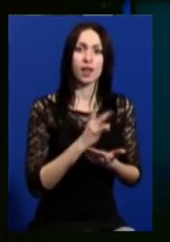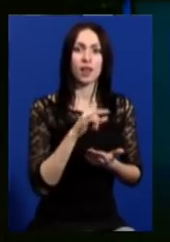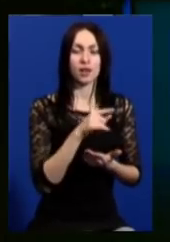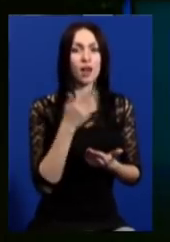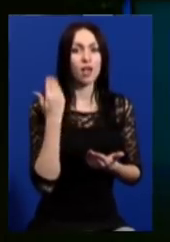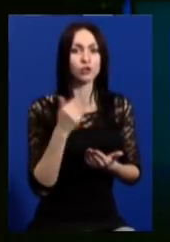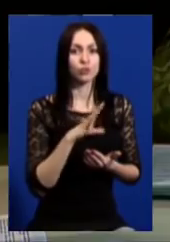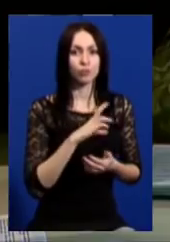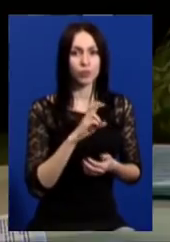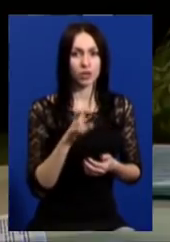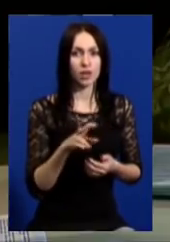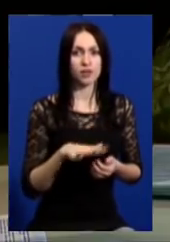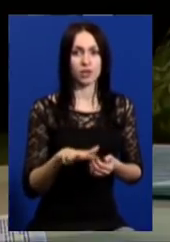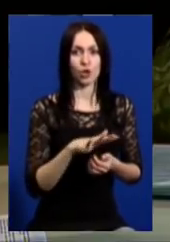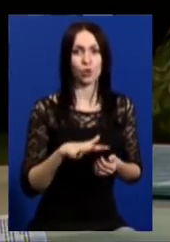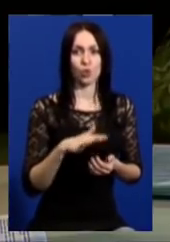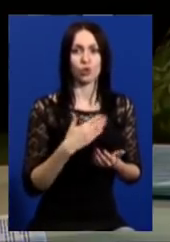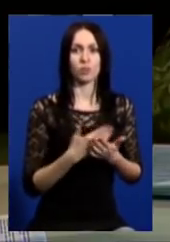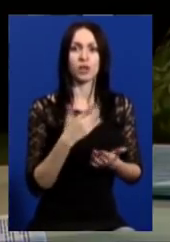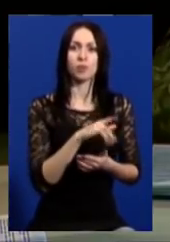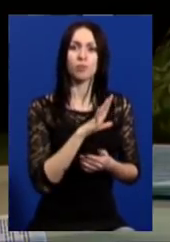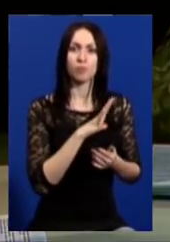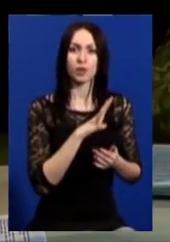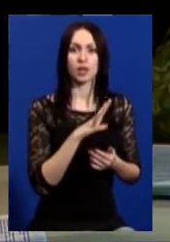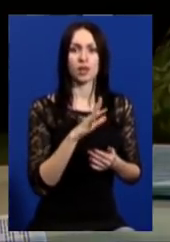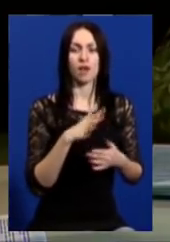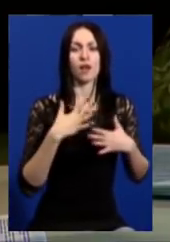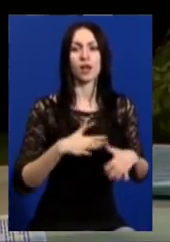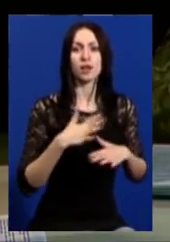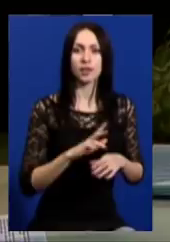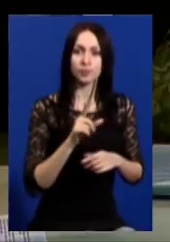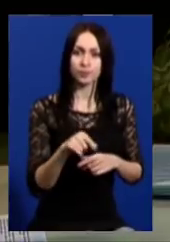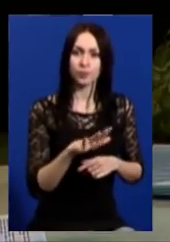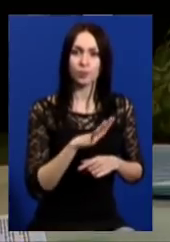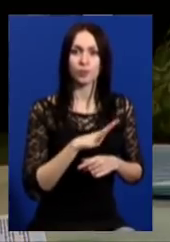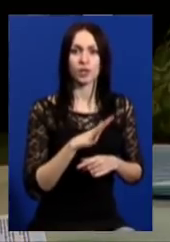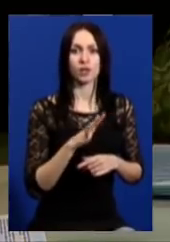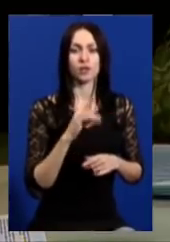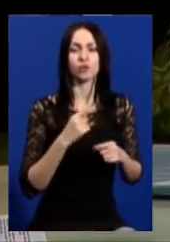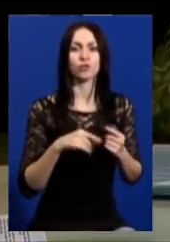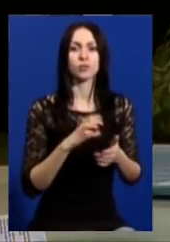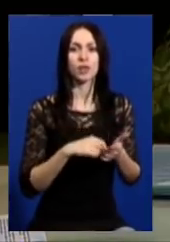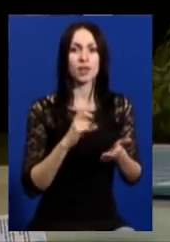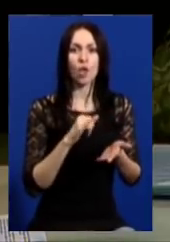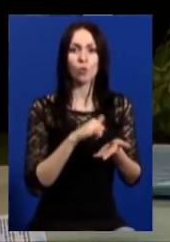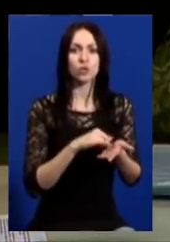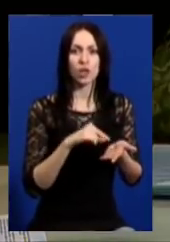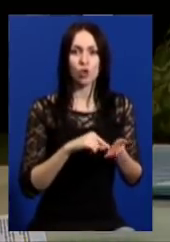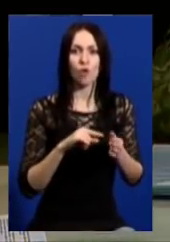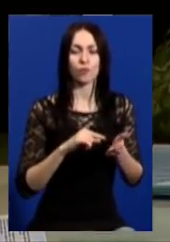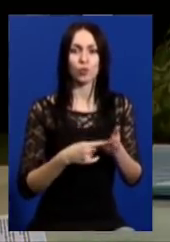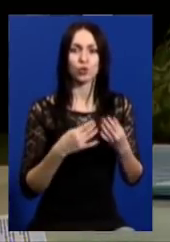він територію Автономної Республіки Крим через невстановлені пункти